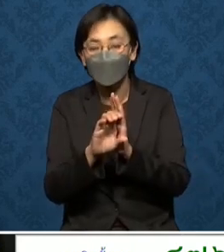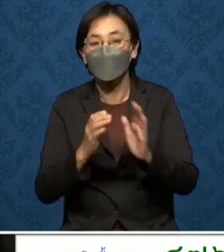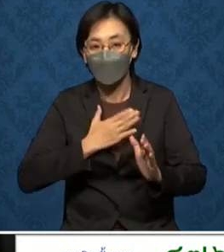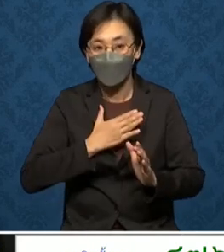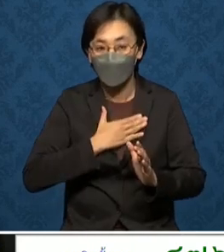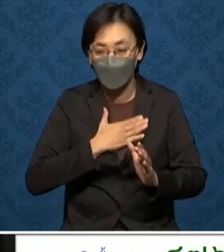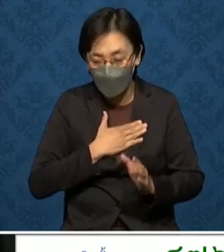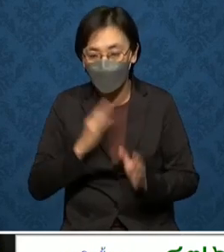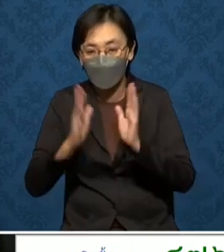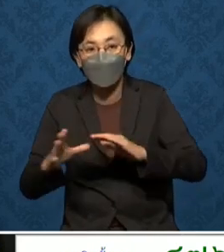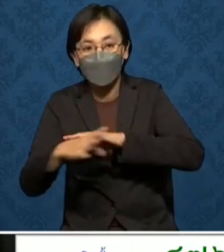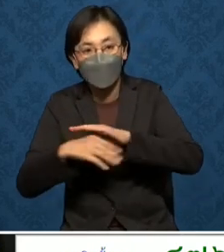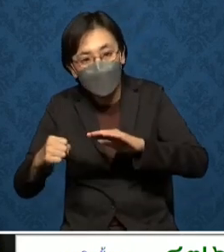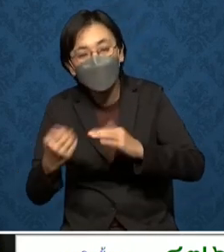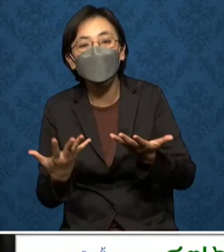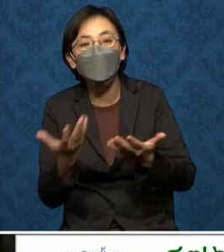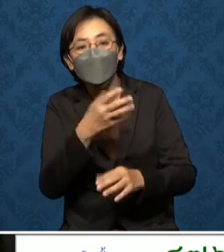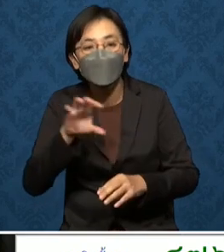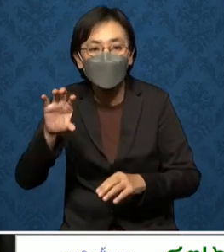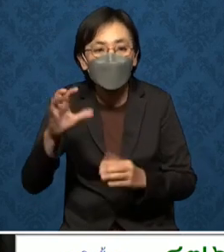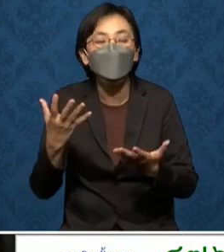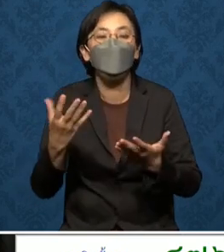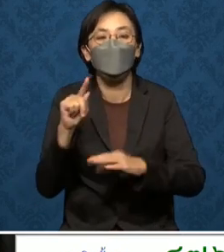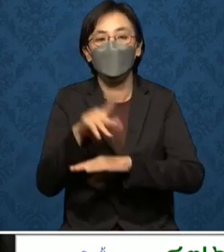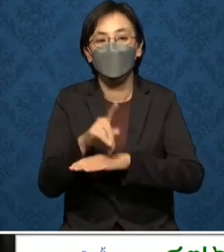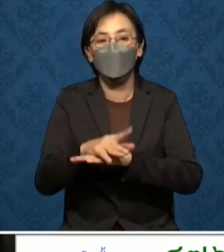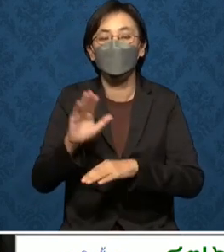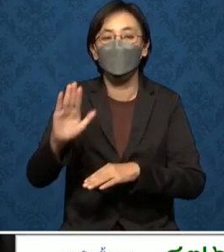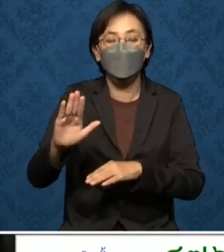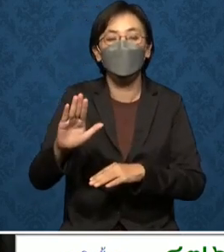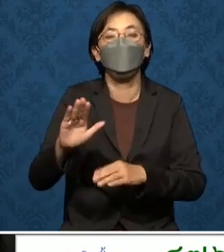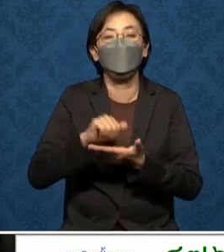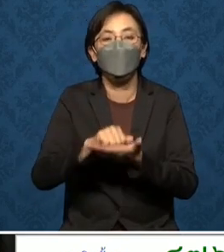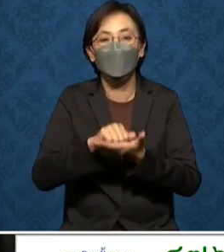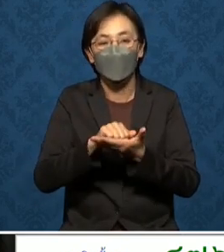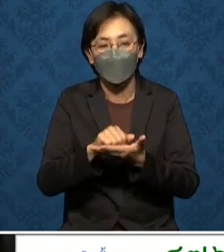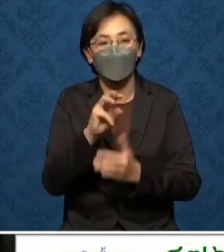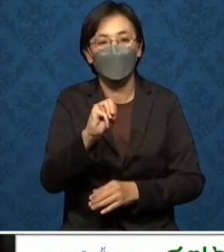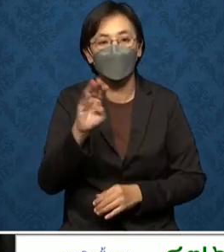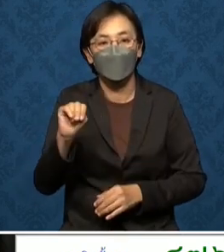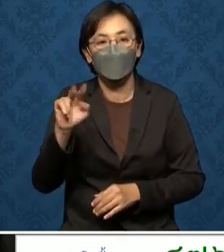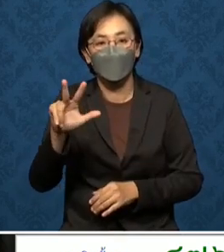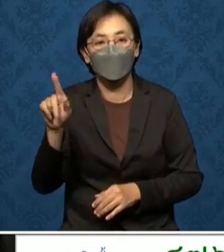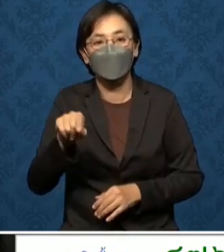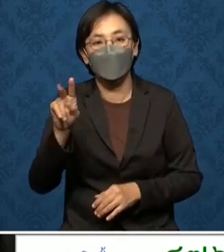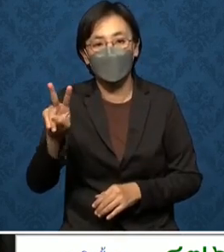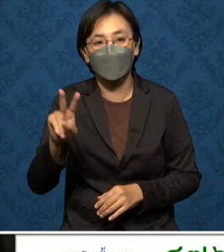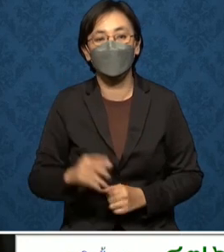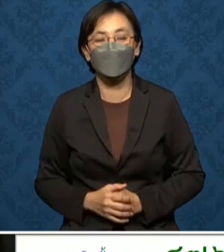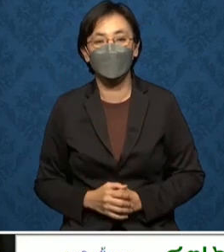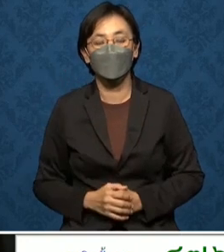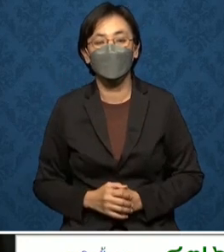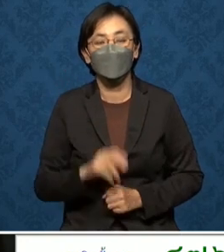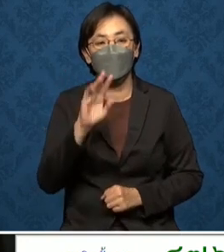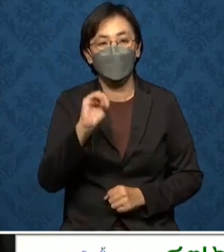Liquid บนระบบหรือเครืข่าย คอพกเตอร์ของผู้ให้บิการตามมาตา 432 tube